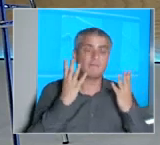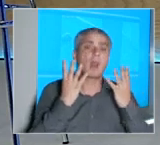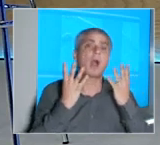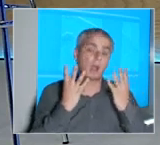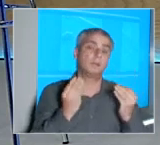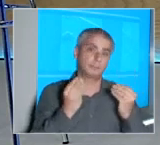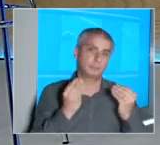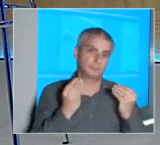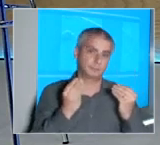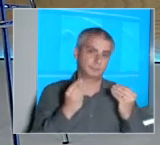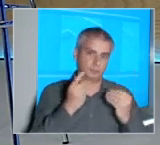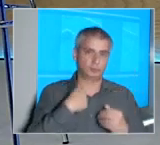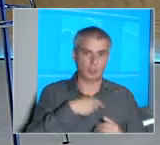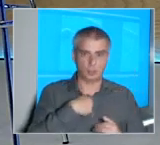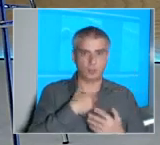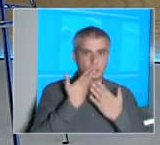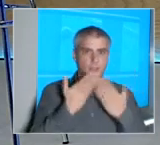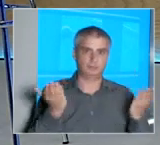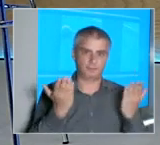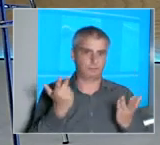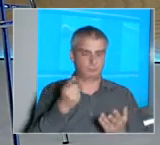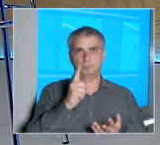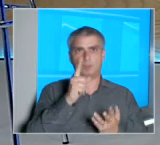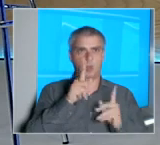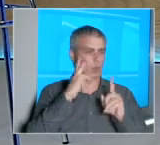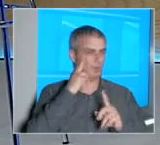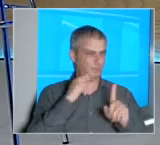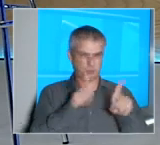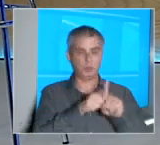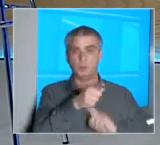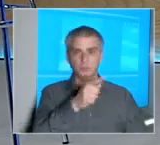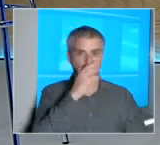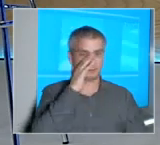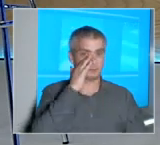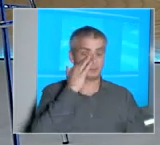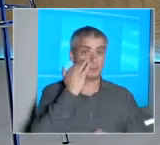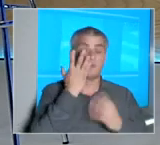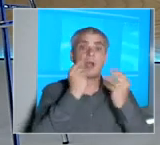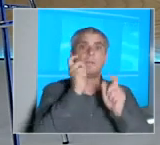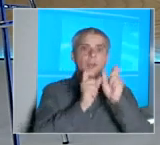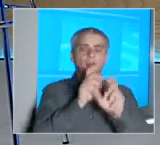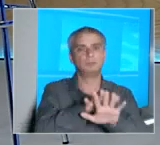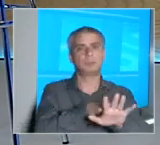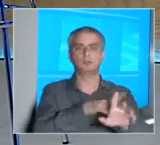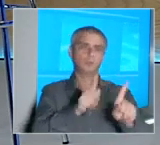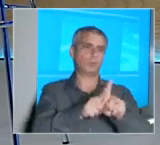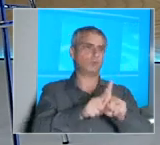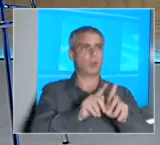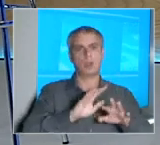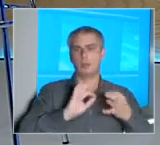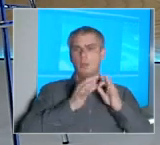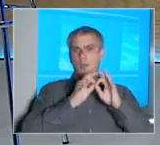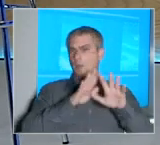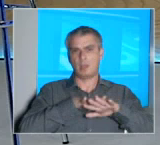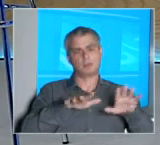שורה ארוכה שאנחנו נחשפים אליה, אולי לא ברמות בזויות כאלה, אבל שורה של אנשים שמרגישים כאילו הרשתות